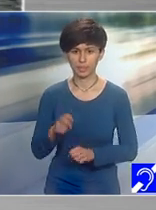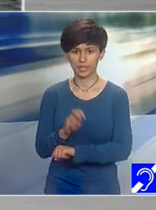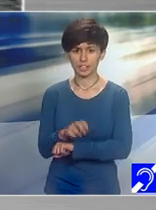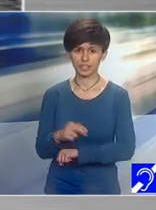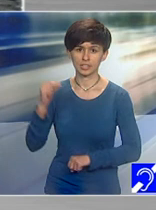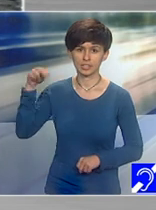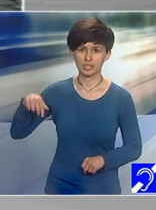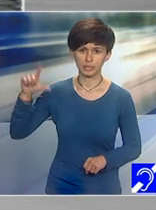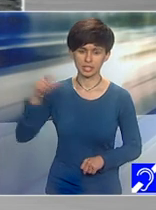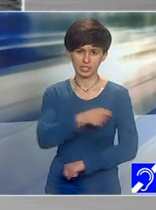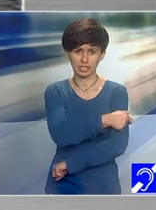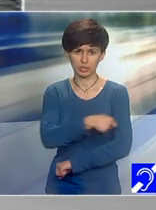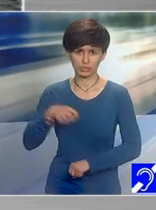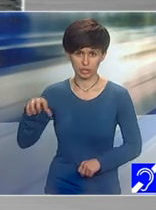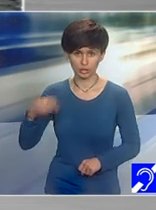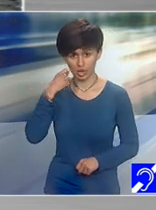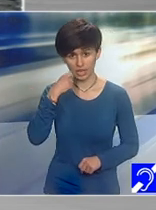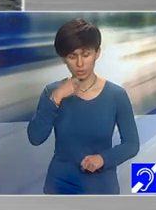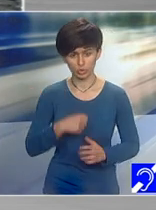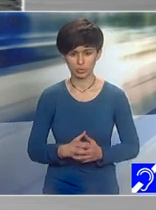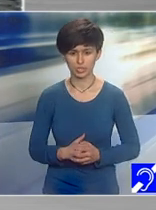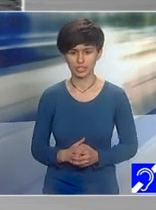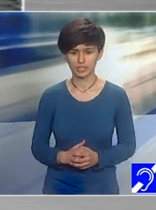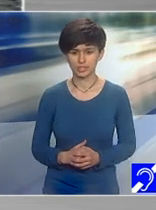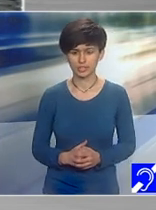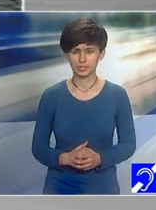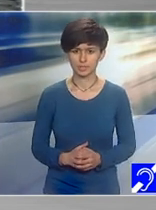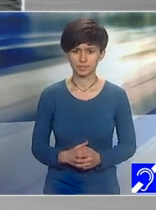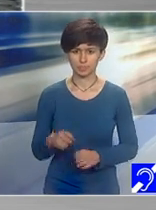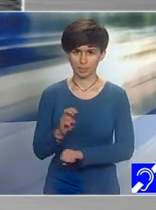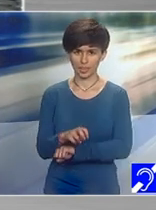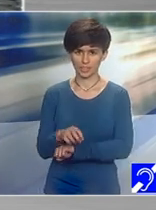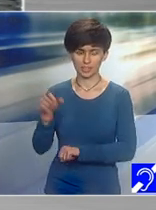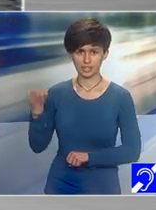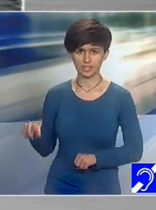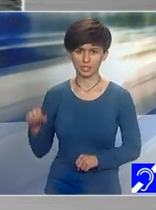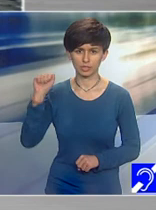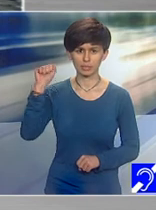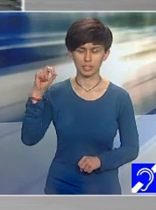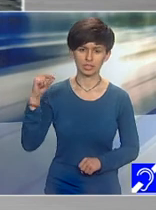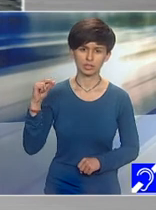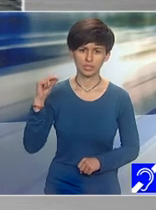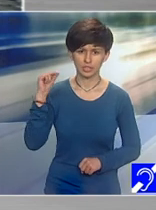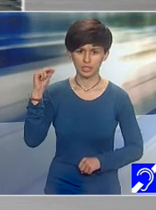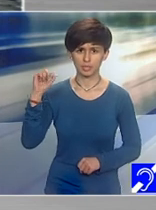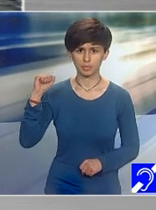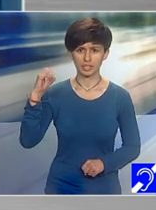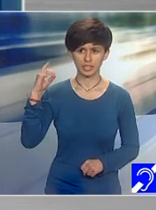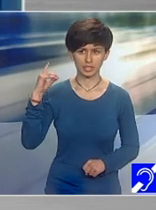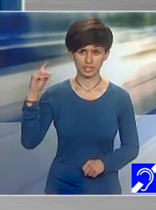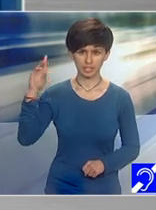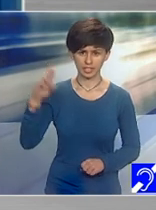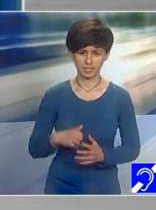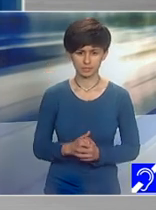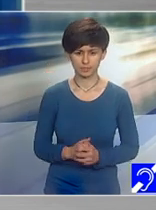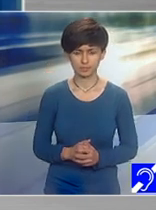la Consiliul Local Cluj, domnul Mircea Giurgiu, candidat Partidul Social Românesc la primăria Cluj-Napoca și